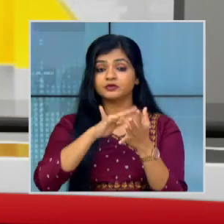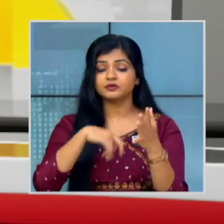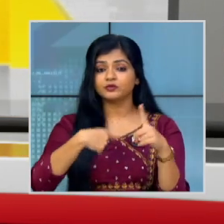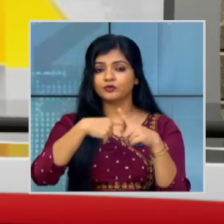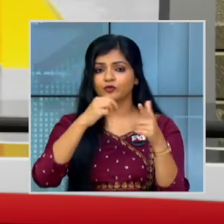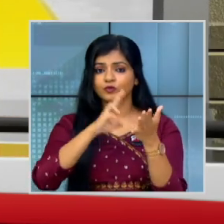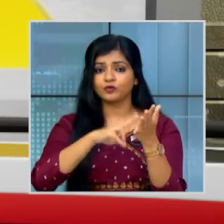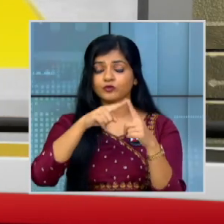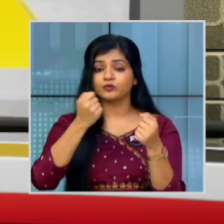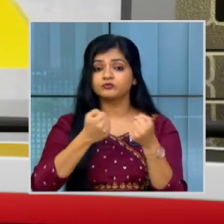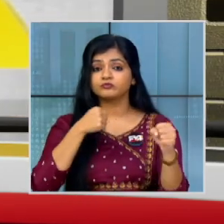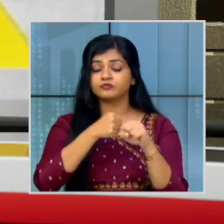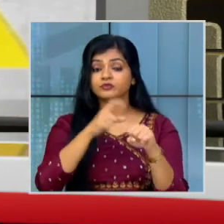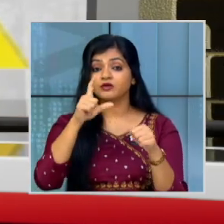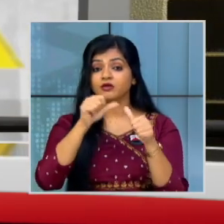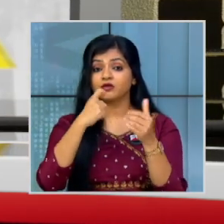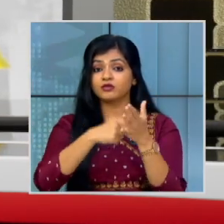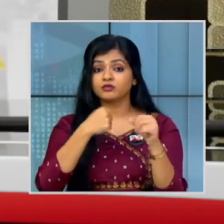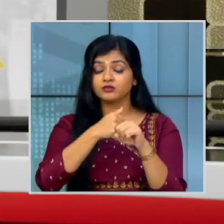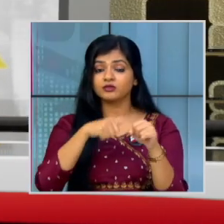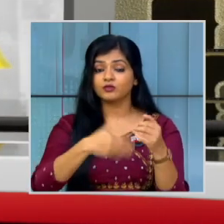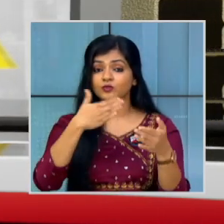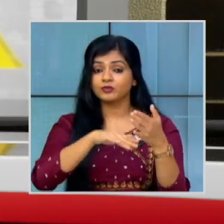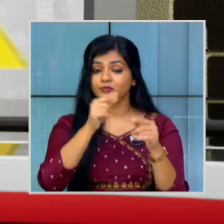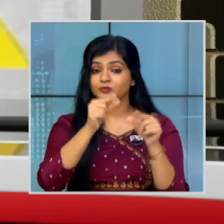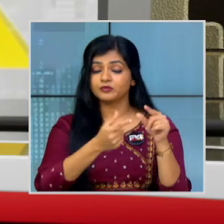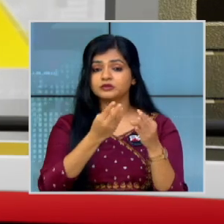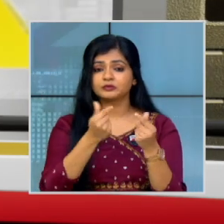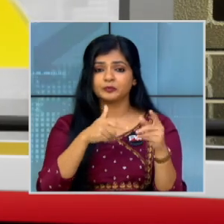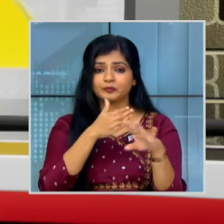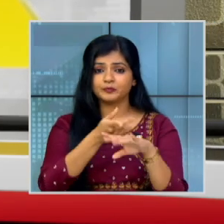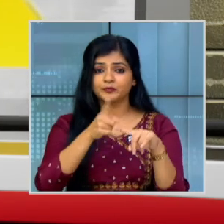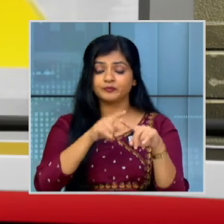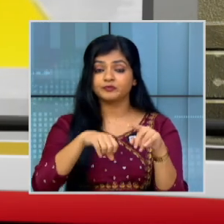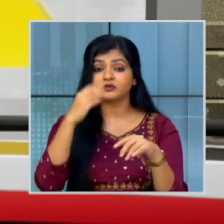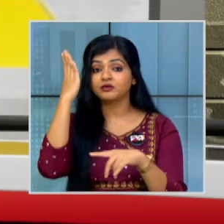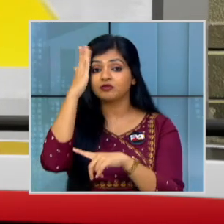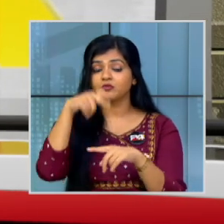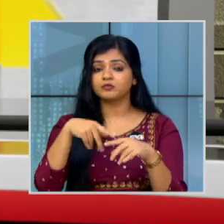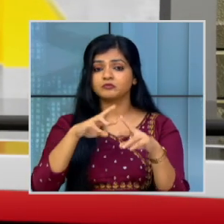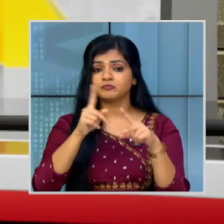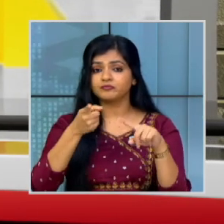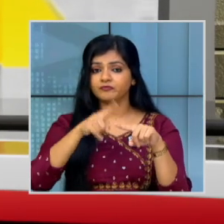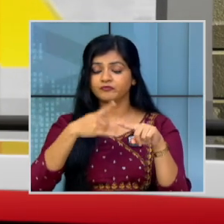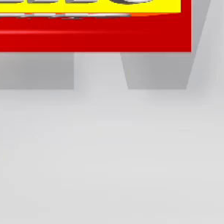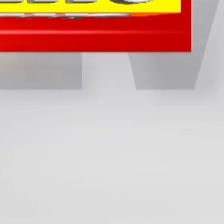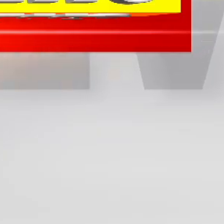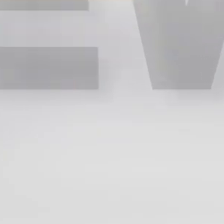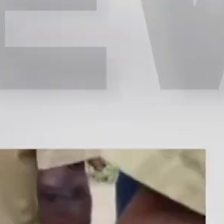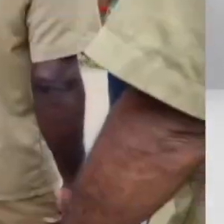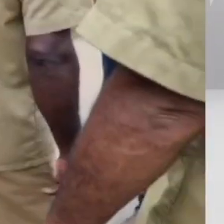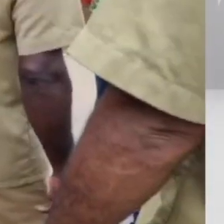പത്തനംതിട്ട കോന്നിയിൽ വാഹനാപകടം. കാറുകൾ കൂട്ടിയിടിച്ച് യാത്രക്കാർക്ക് നിസ്സാര പരിക്കേറ്റു. അപകടത്തിൽ ഇലക്ട്രിക് പോസ്റ്റ് അടക്കം തകർന്നു. ശ്രീജിത്ത് ശ്രീകുമാറിനുണ്ട്